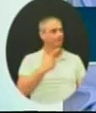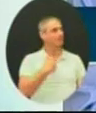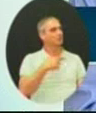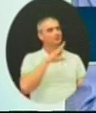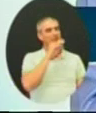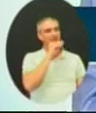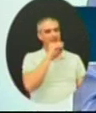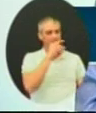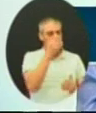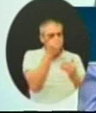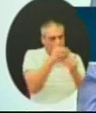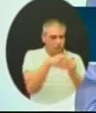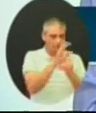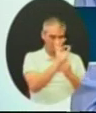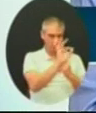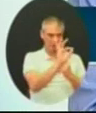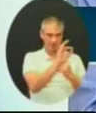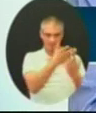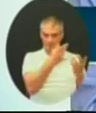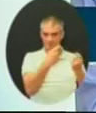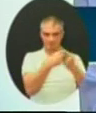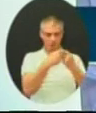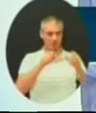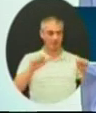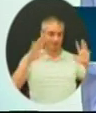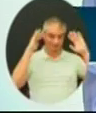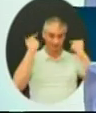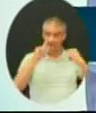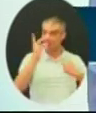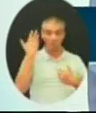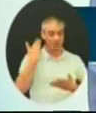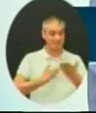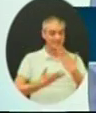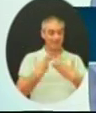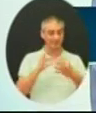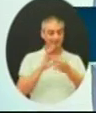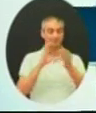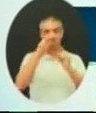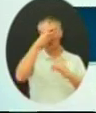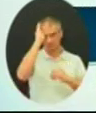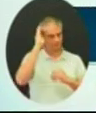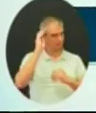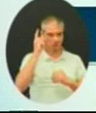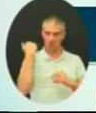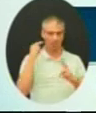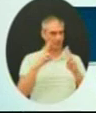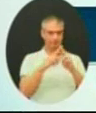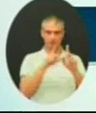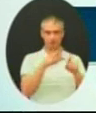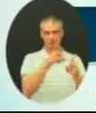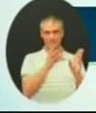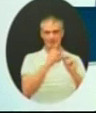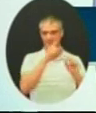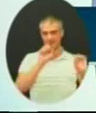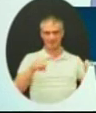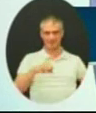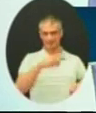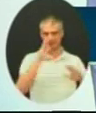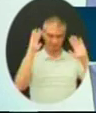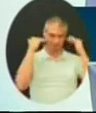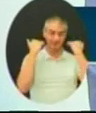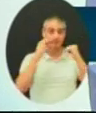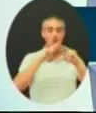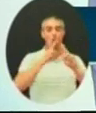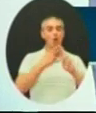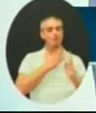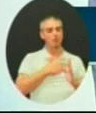בזנב של הדברים לגבי הסיסי. אם לא היה יחסים קרובים עם טראמפ, קרוב לוודאי שלא הייתה פגישה כזאת עם הסיסי. זאת אומרת, העולם